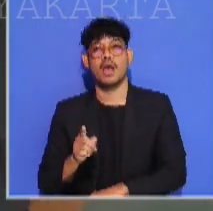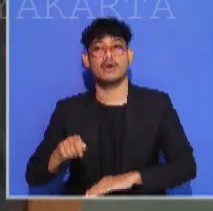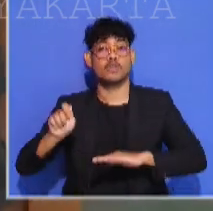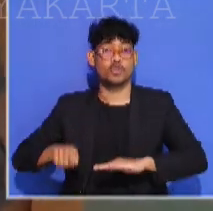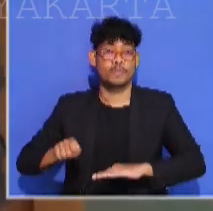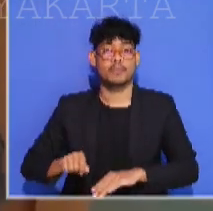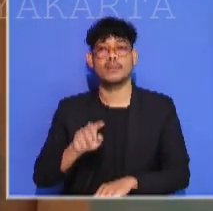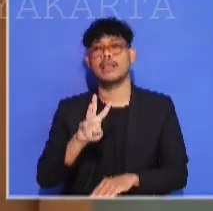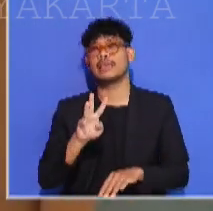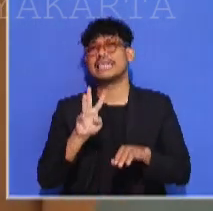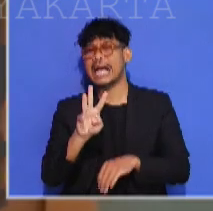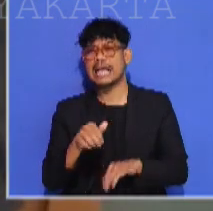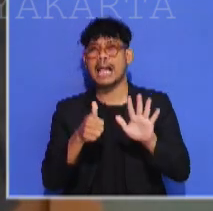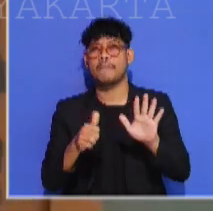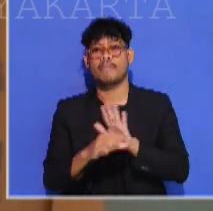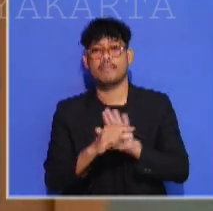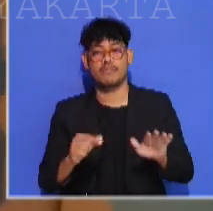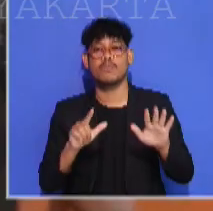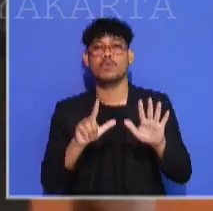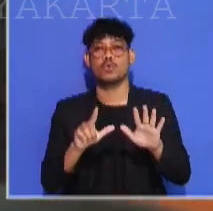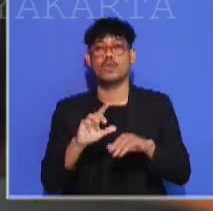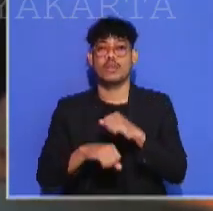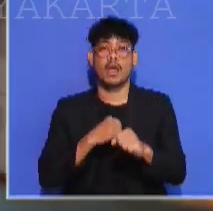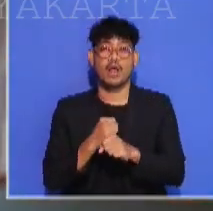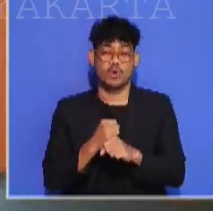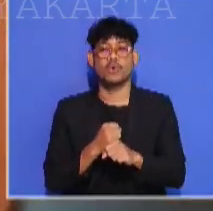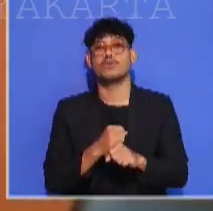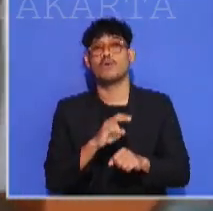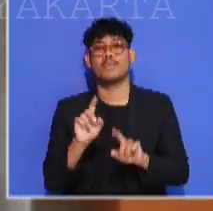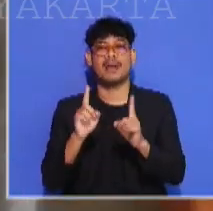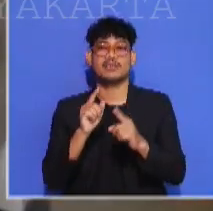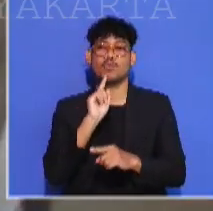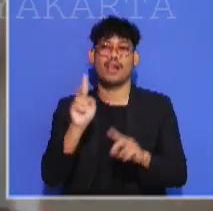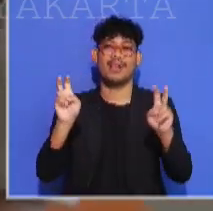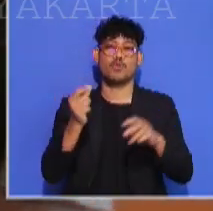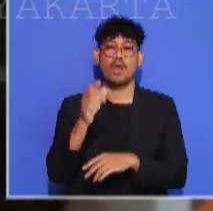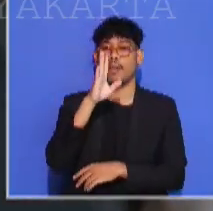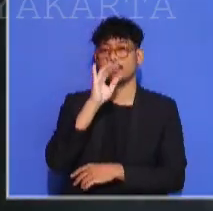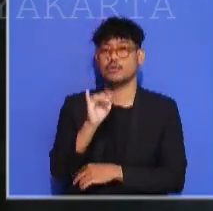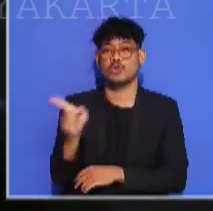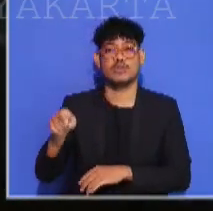3 Undang-Undang Nomor 7 tahun 2011 tentang mata uang terancam hukuman pidana paling